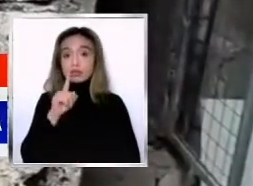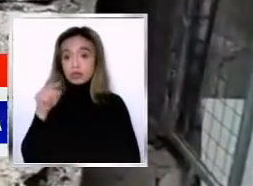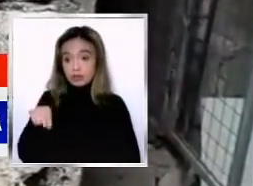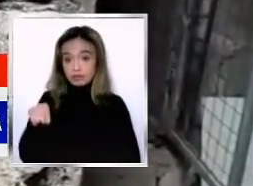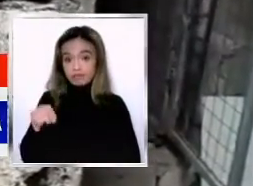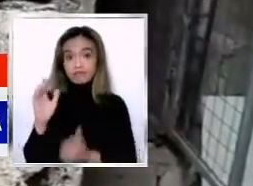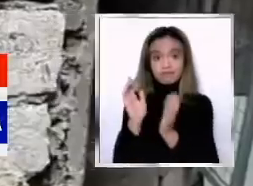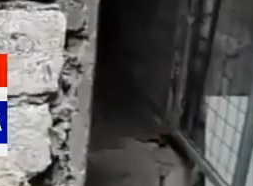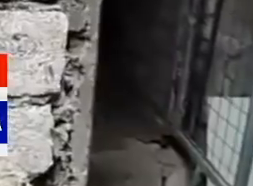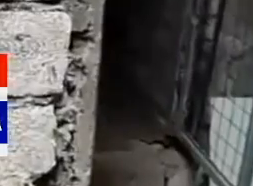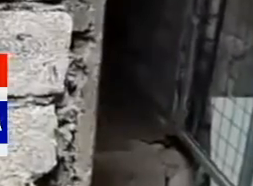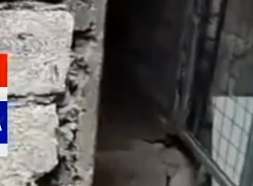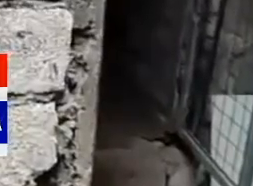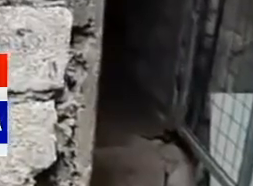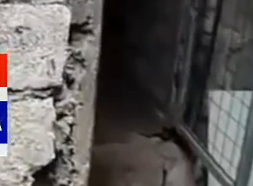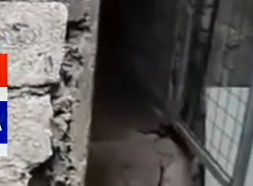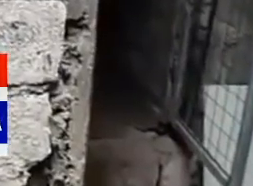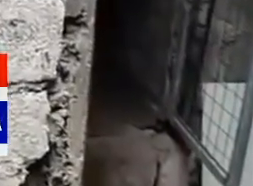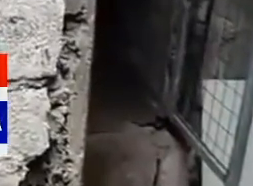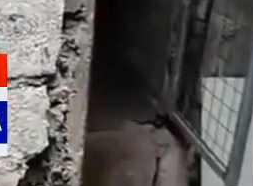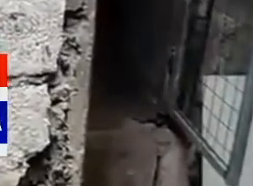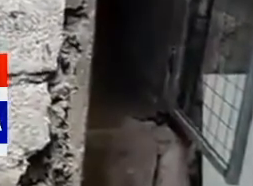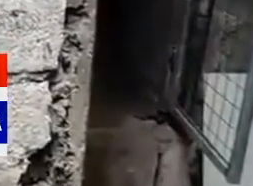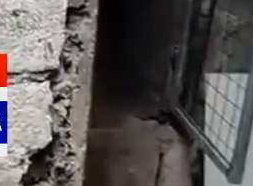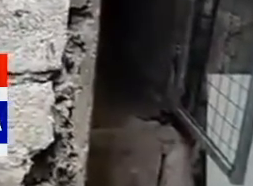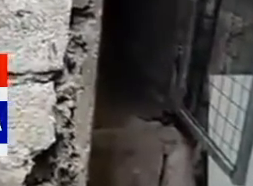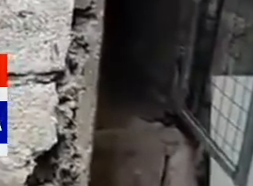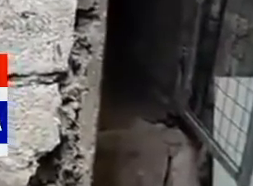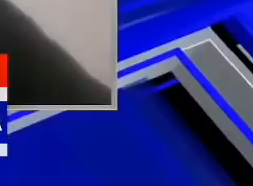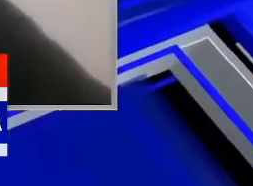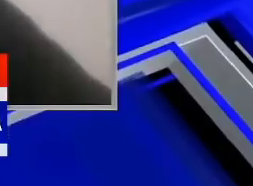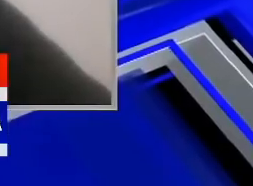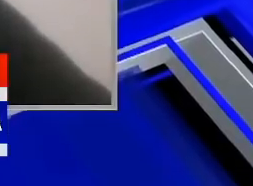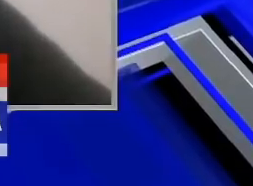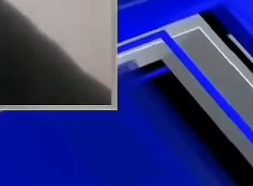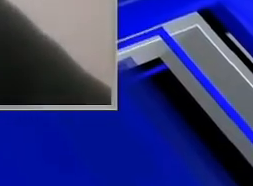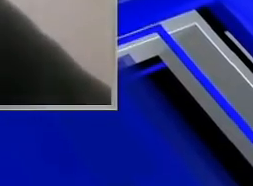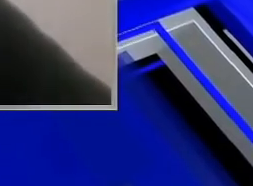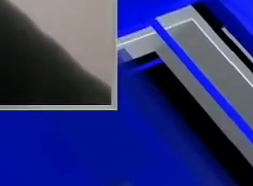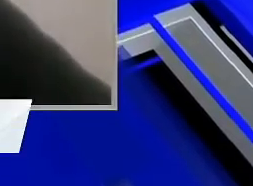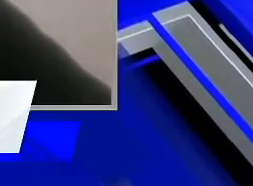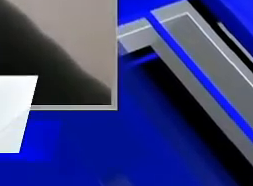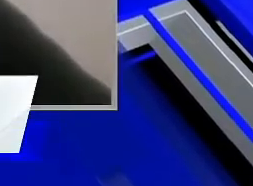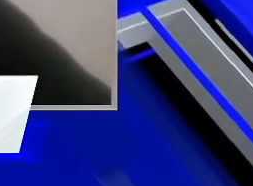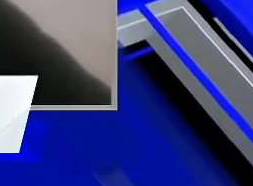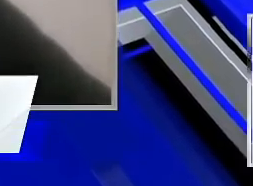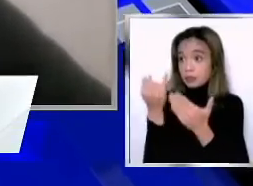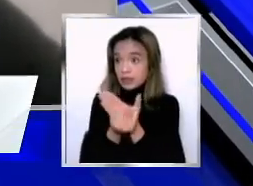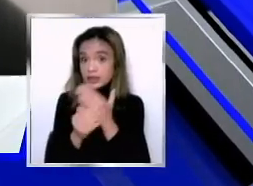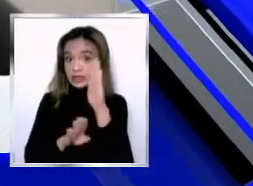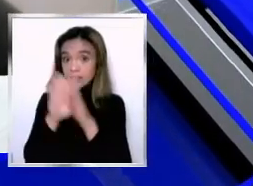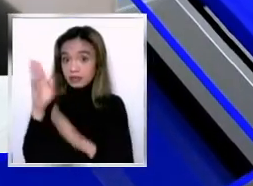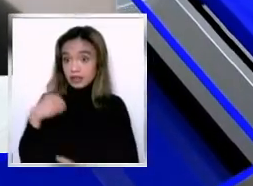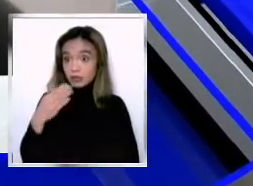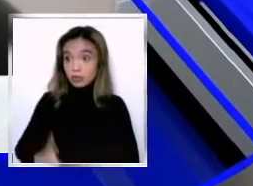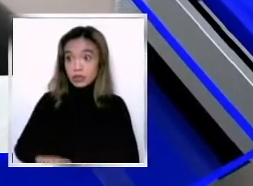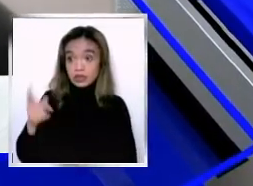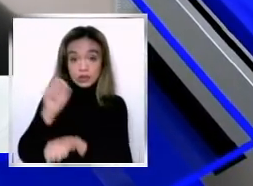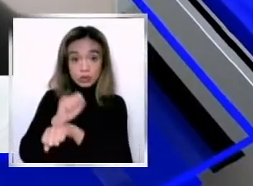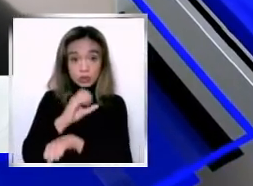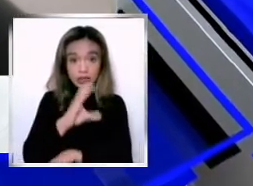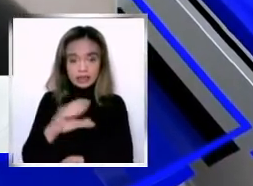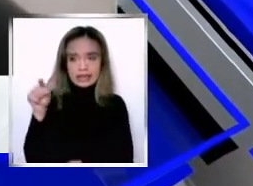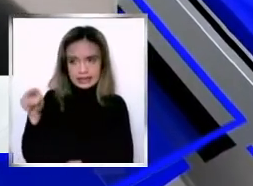ang kanyang itinakdang benepisyo ngayong taon. Yung project development officer namin assigned sa Caloocan, yun na po yung bababa at magbibigay ng